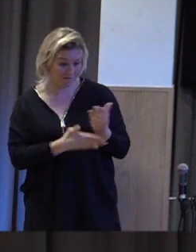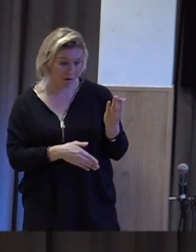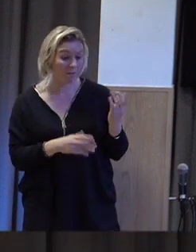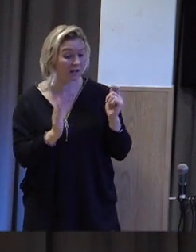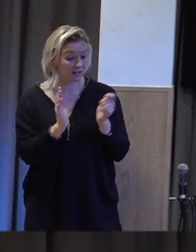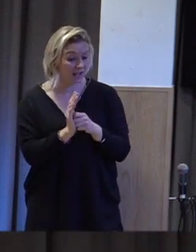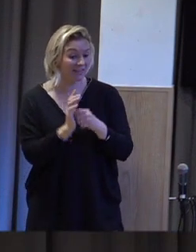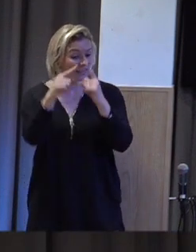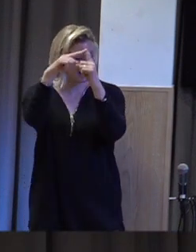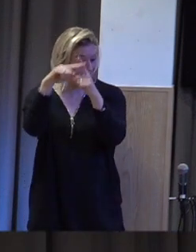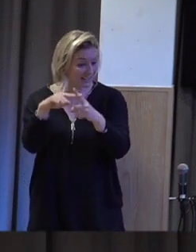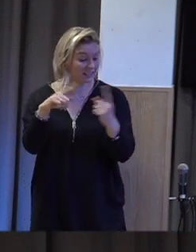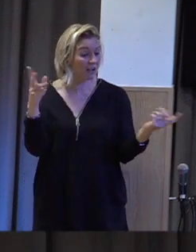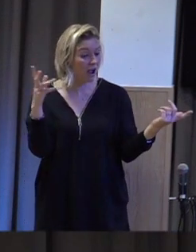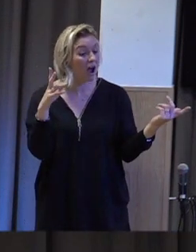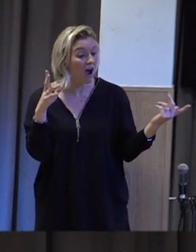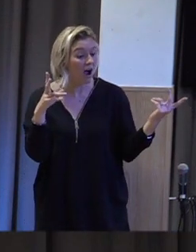allez rentrer dans une église où il y a plein d'amour,